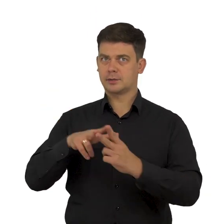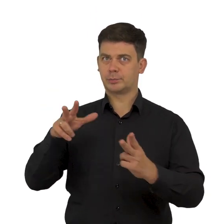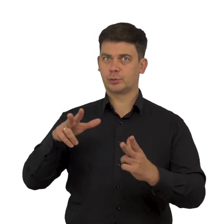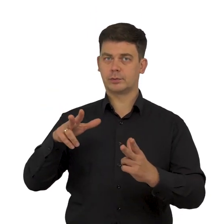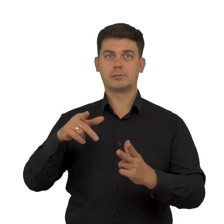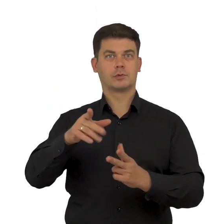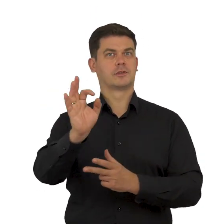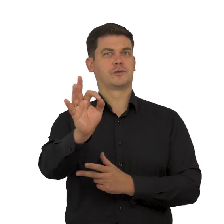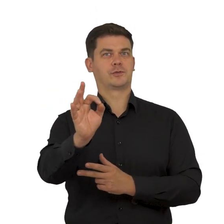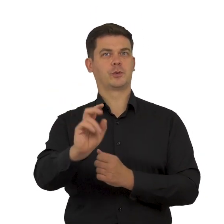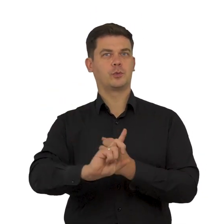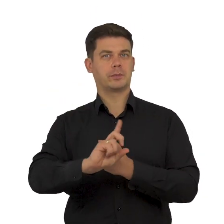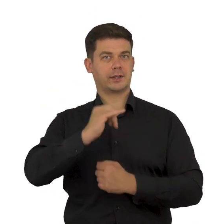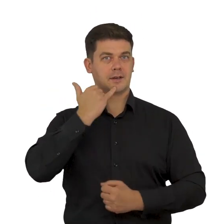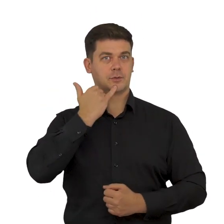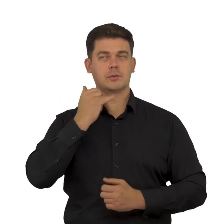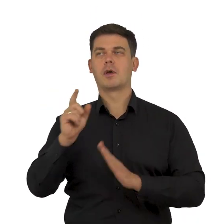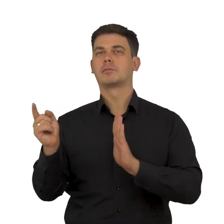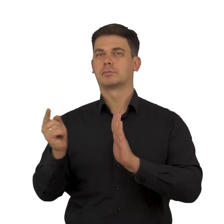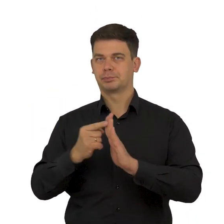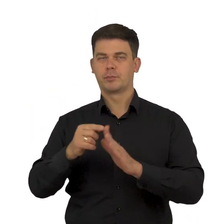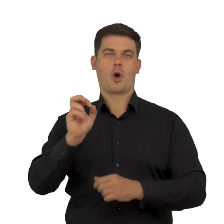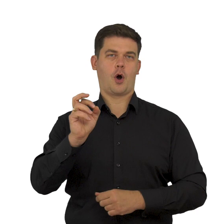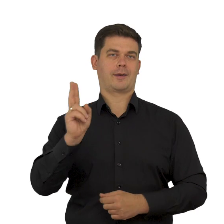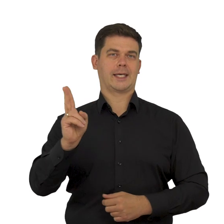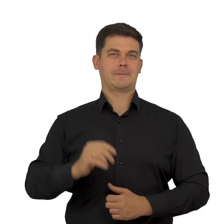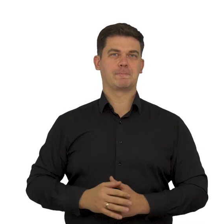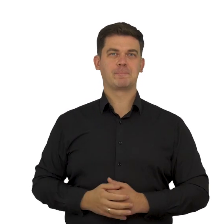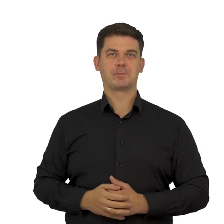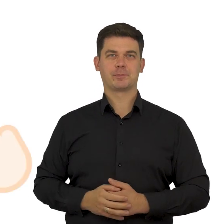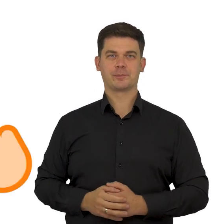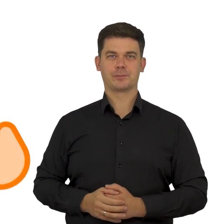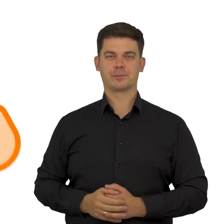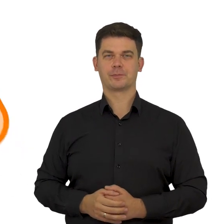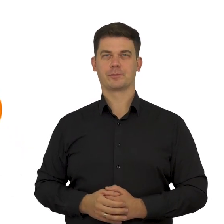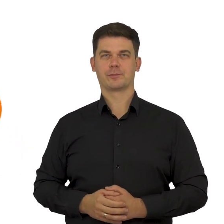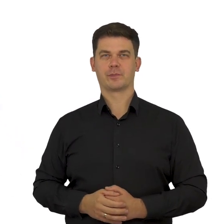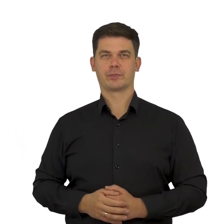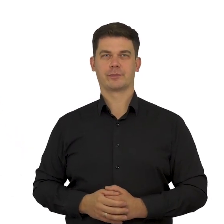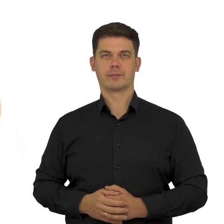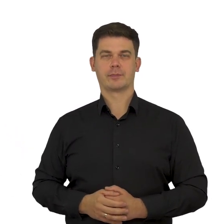Potwierdzamy, że jest to nasz numer, dotykając OK.